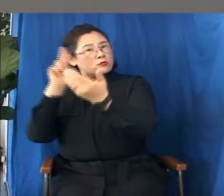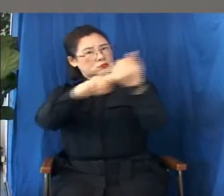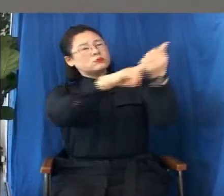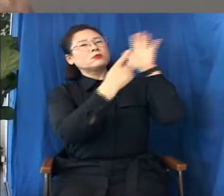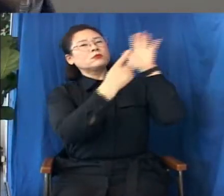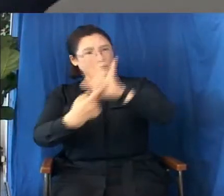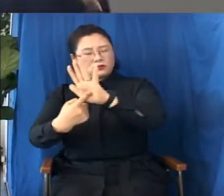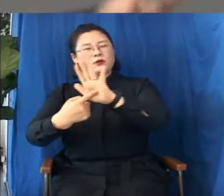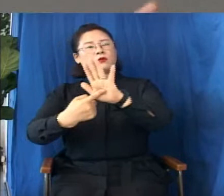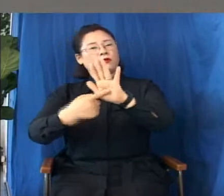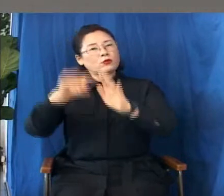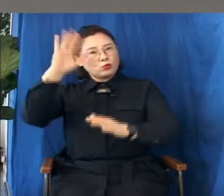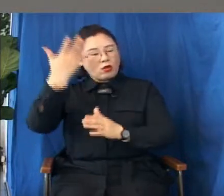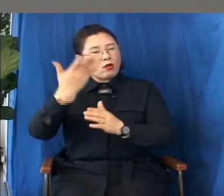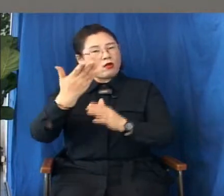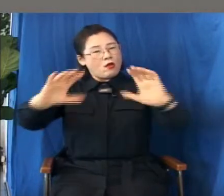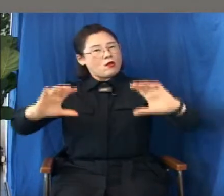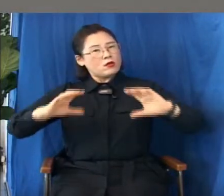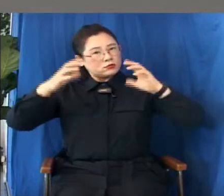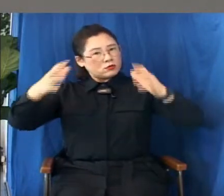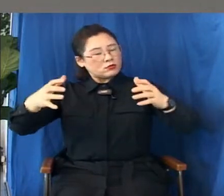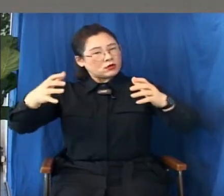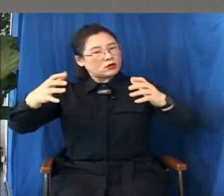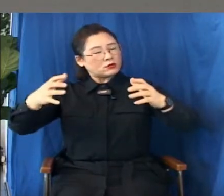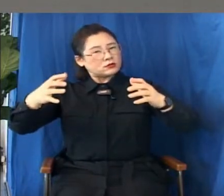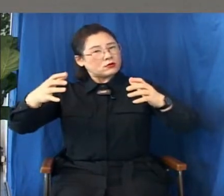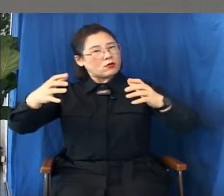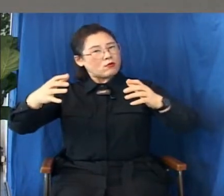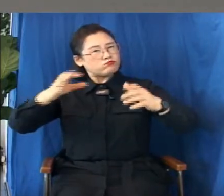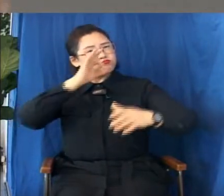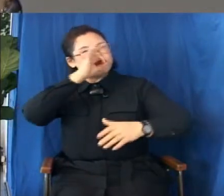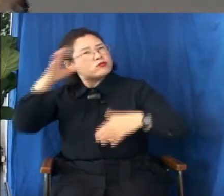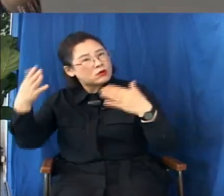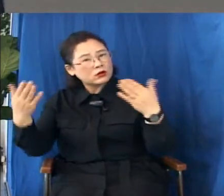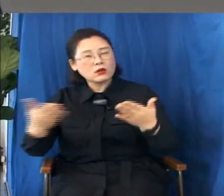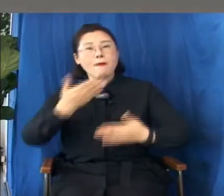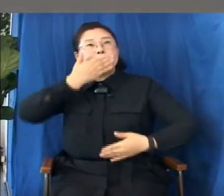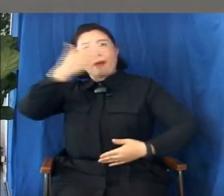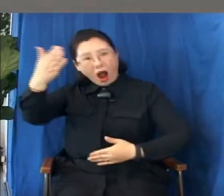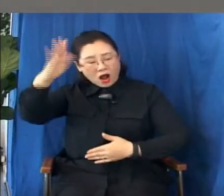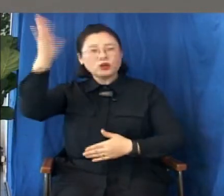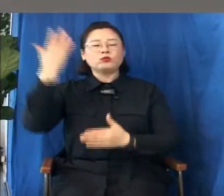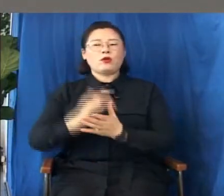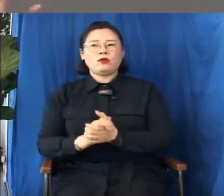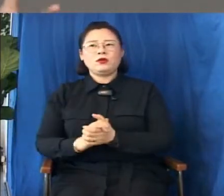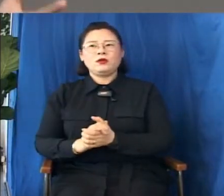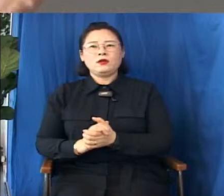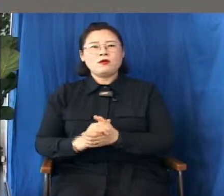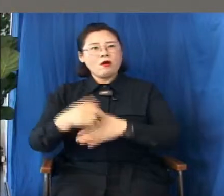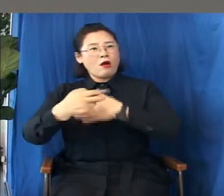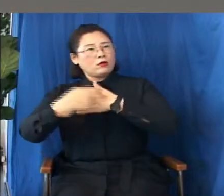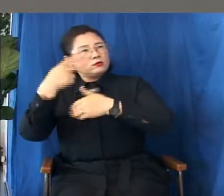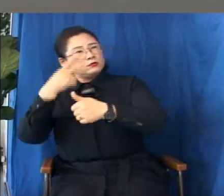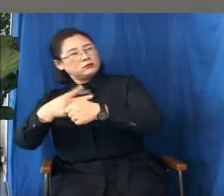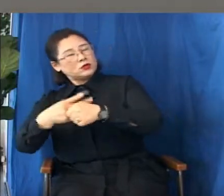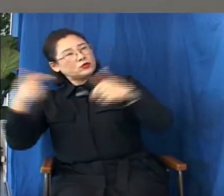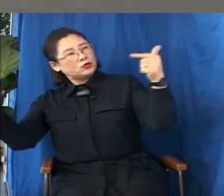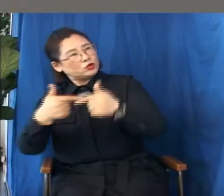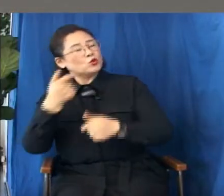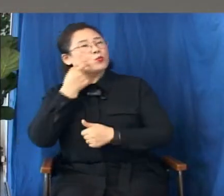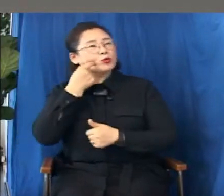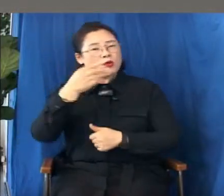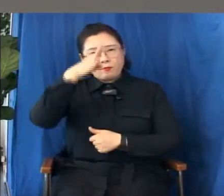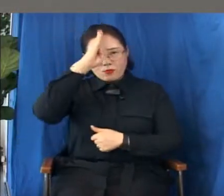거예요. 세상에서 할 수 없는, 의사들도 고치지 못하는, 학식 있는 사람들도 깨닫지 못하는 것들이 마구마구